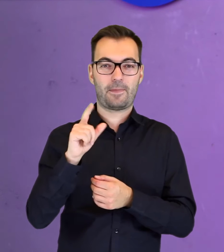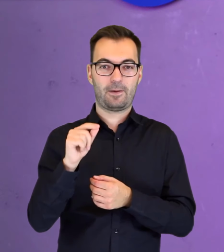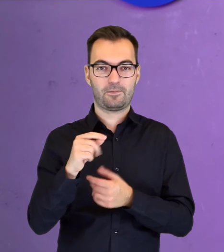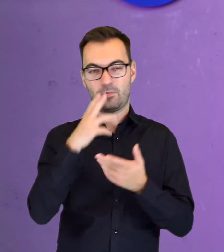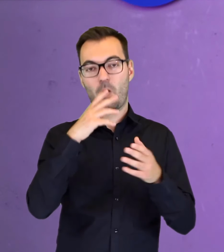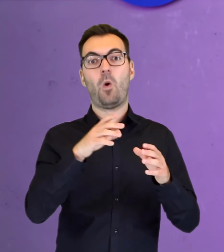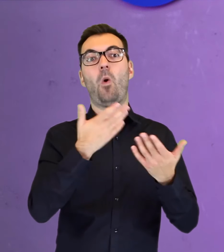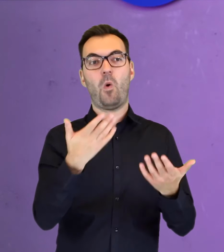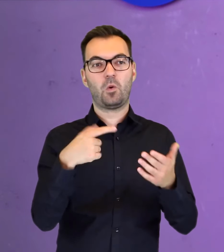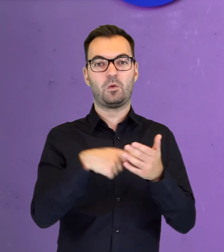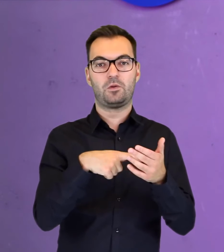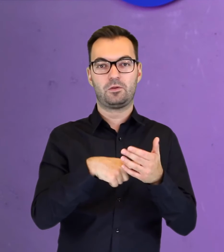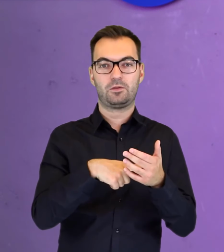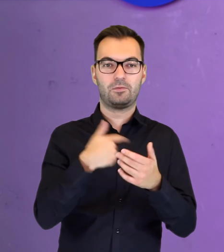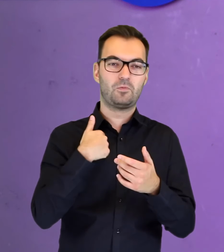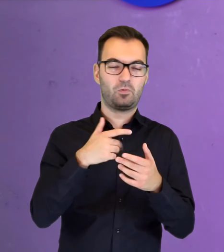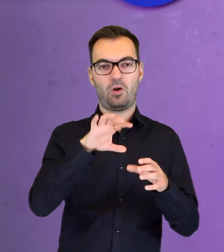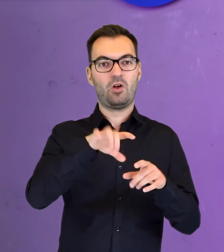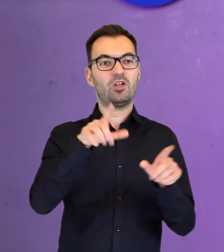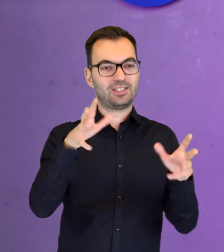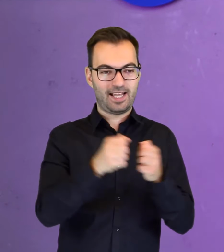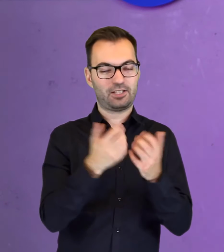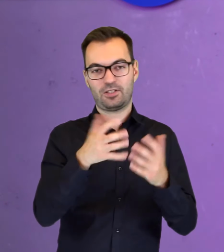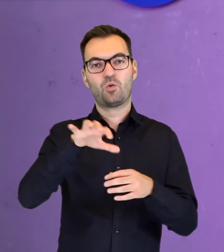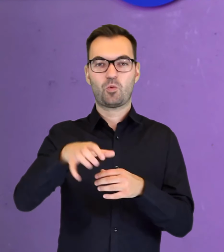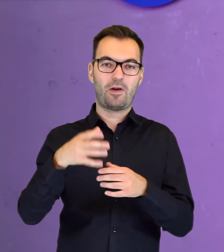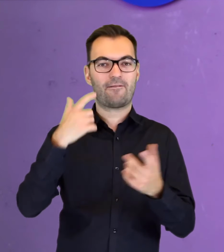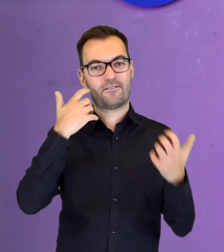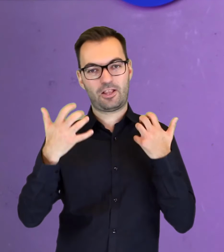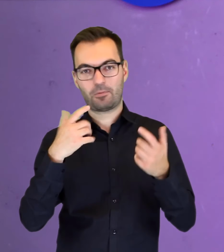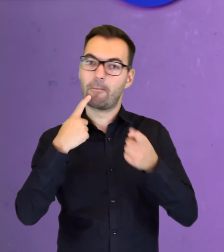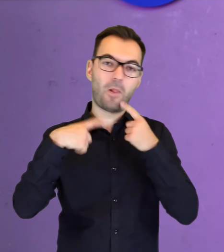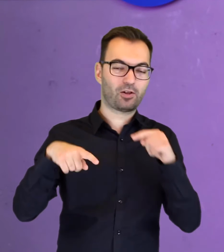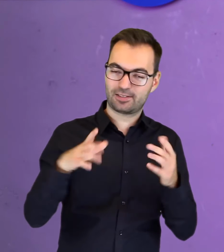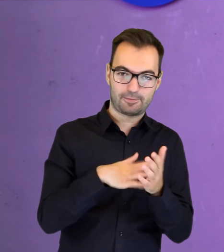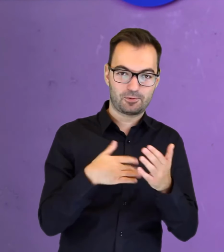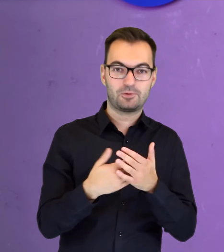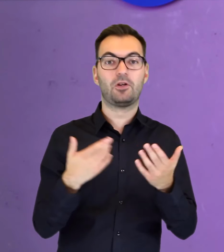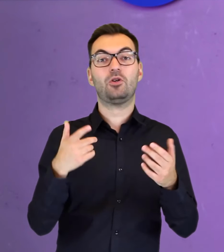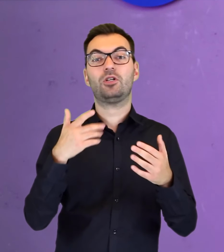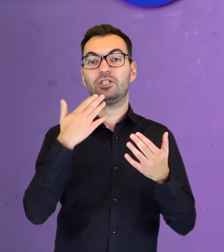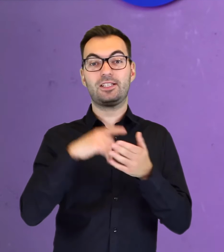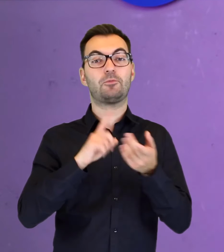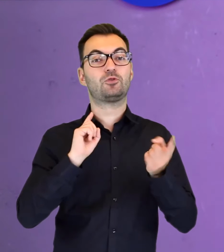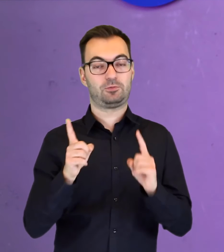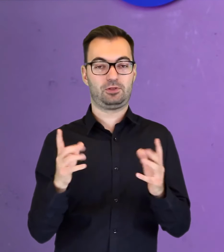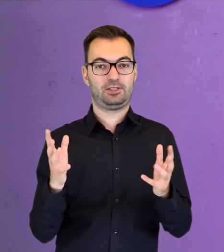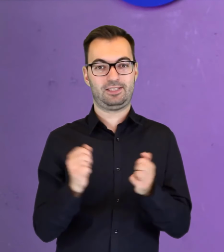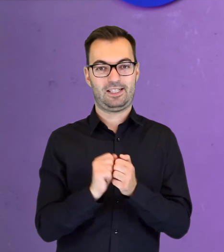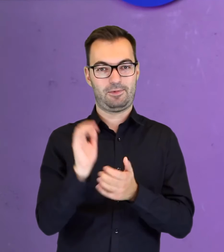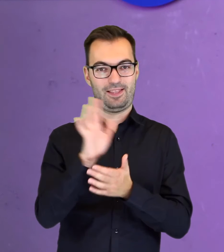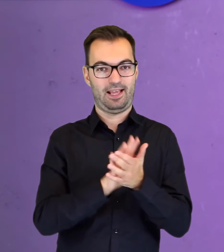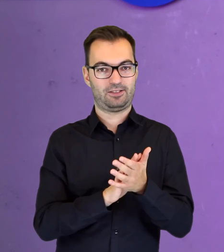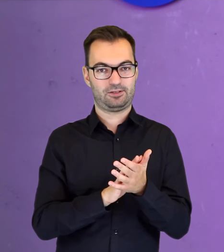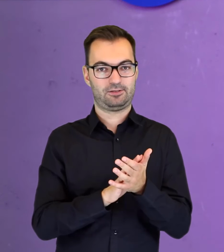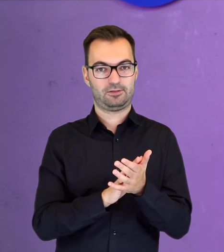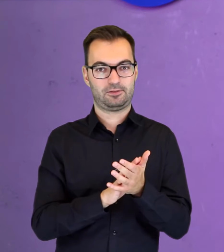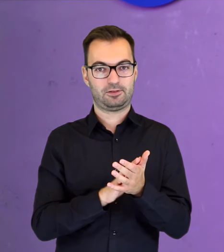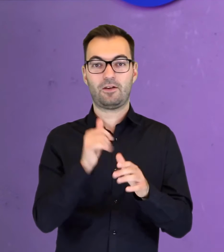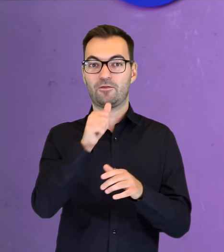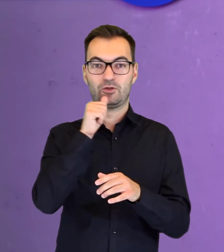Side mapa z drugiej strony też pozwala on ta kategoria to była kategoria pod tytułem News aktualności